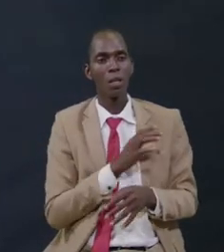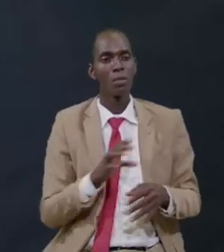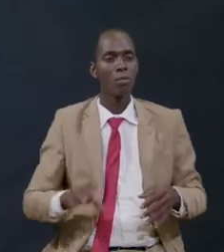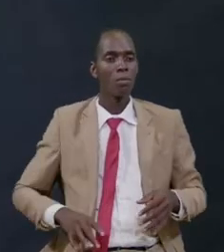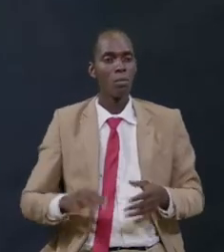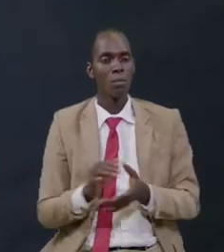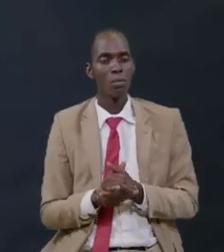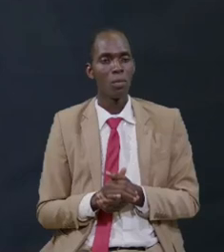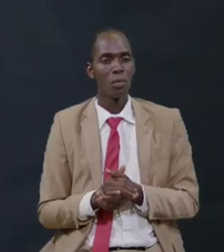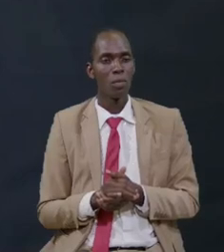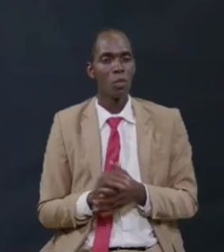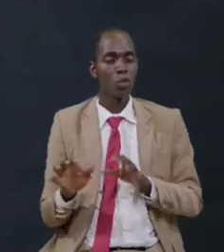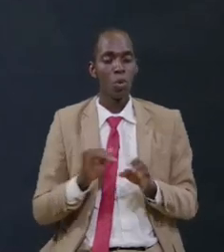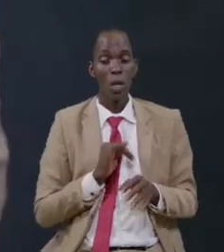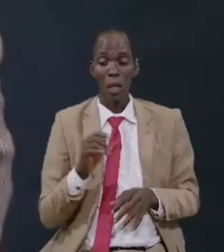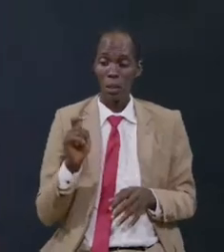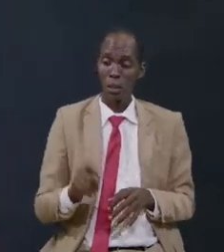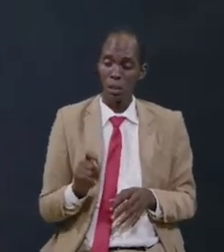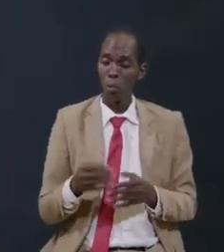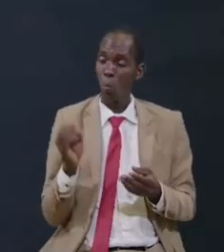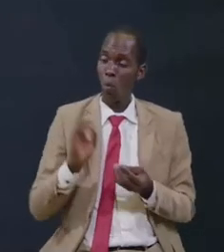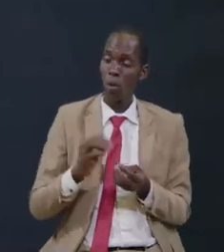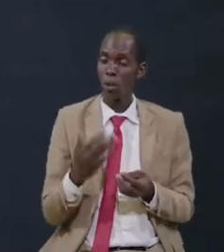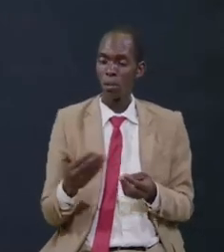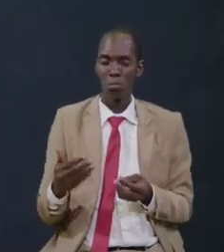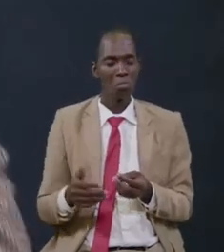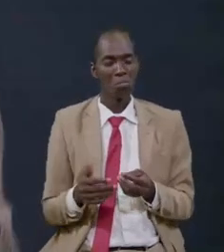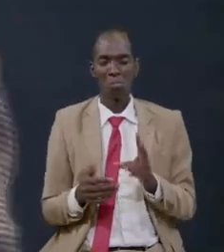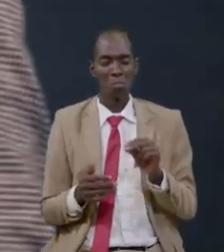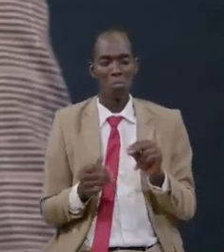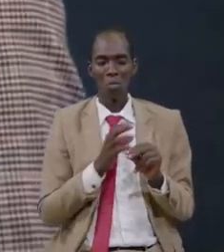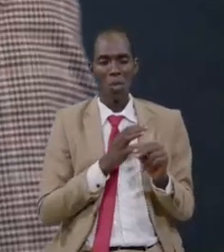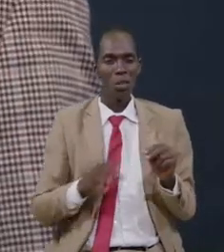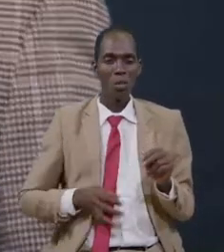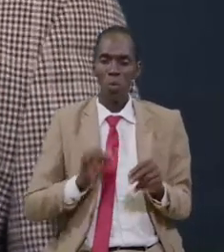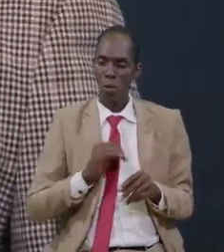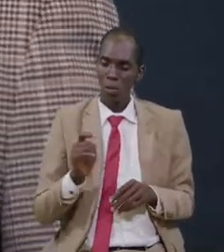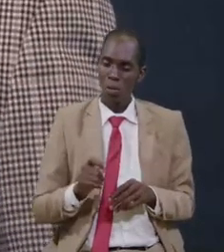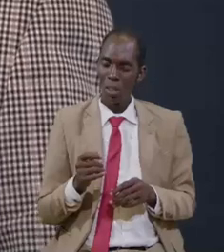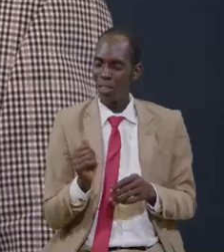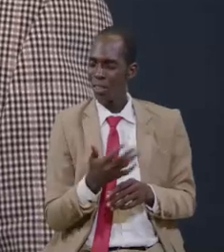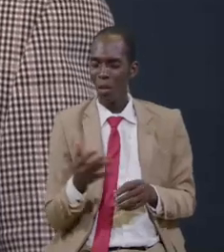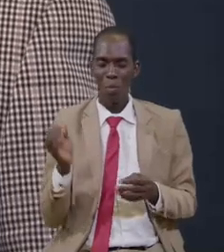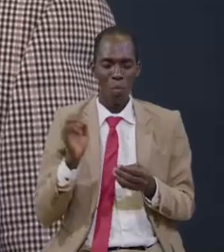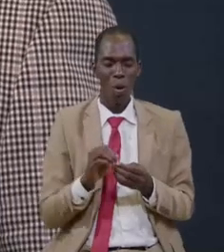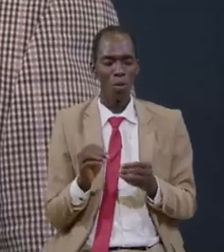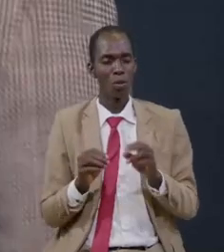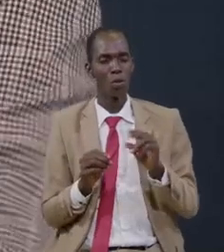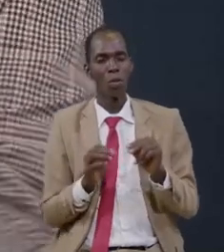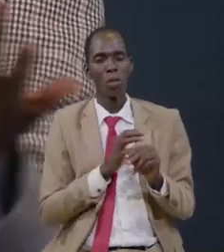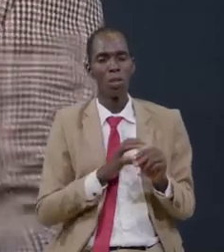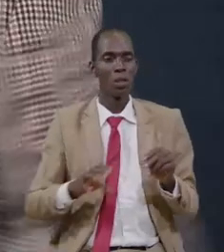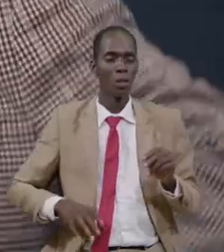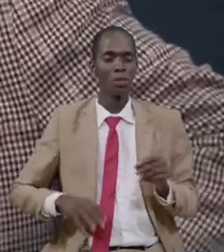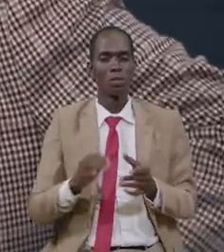Est-ce que j'ai encore besoin de quelque chose, Christ? Est-ce que j'ai encore besoin de quelqu'un d'autre, Christ? Pour me racheter de la